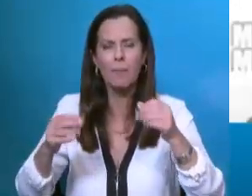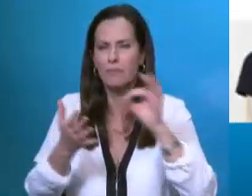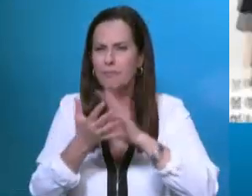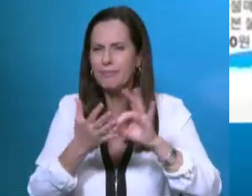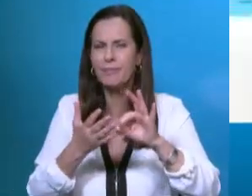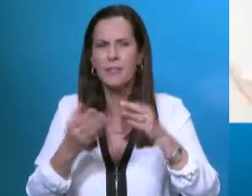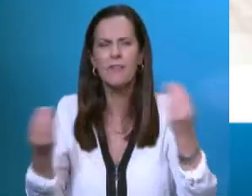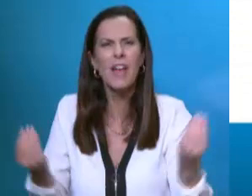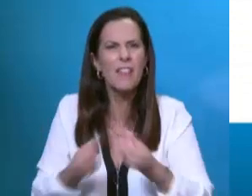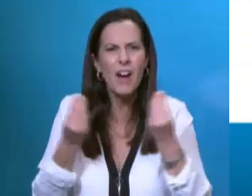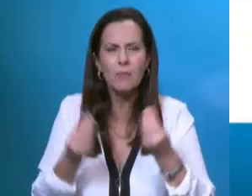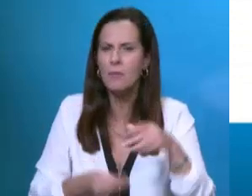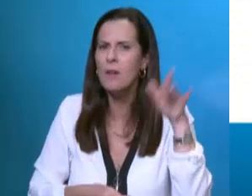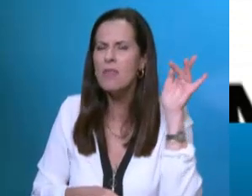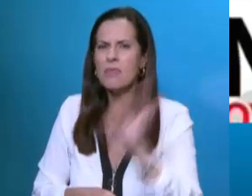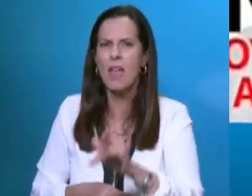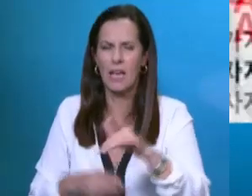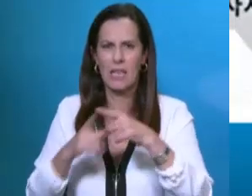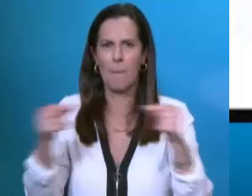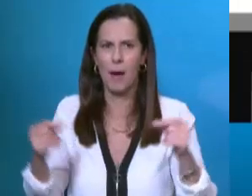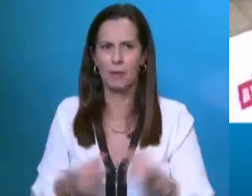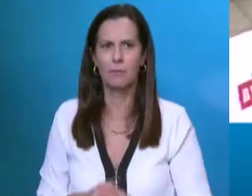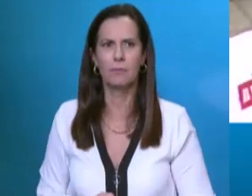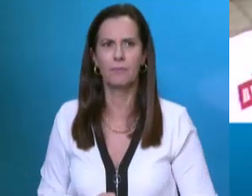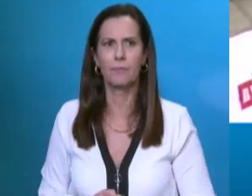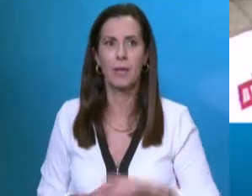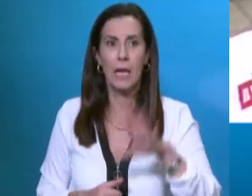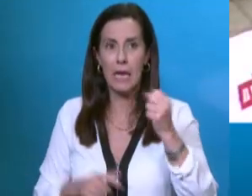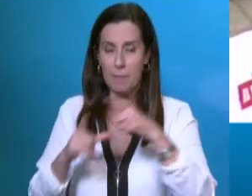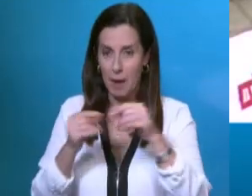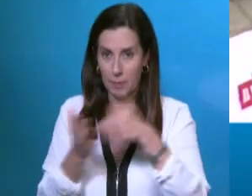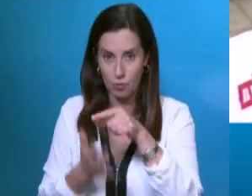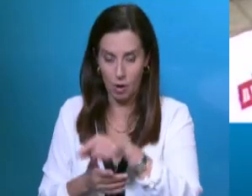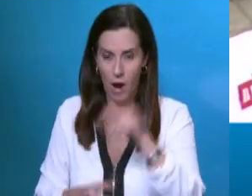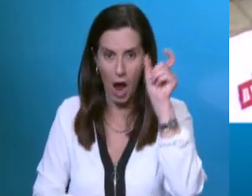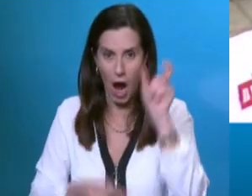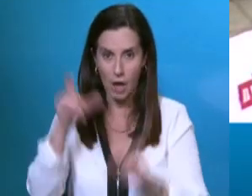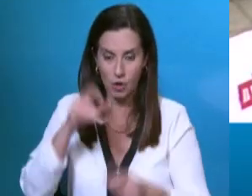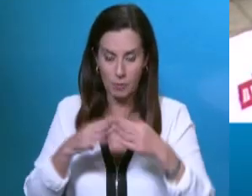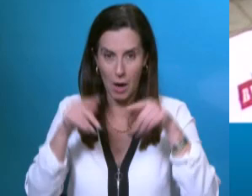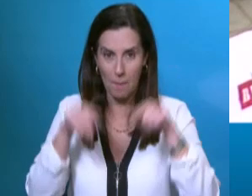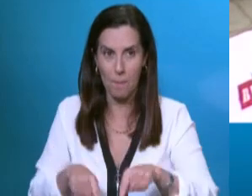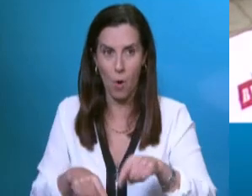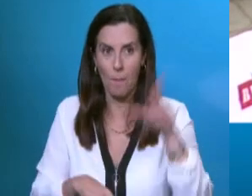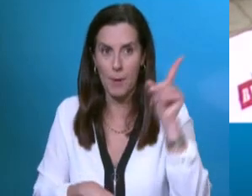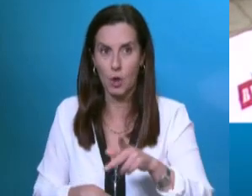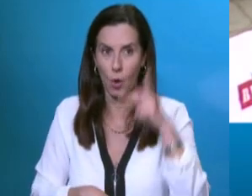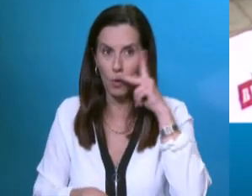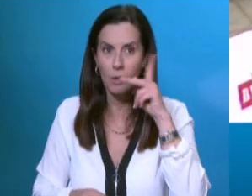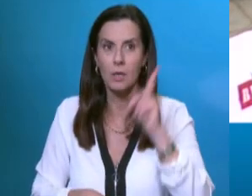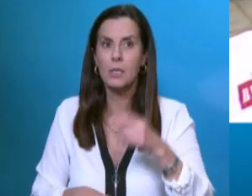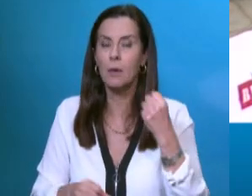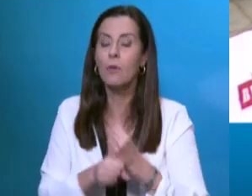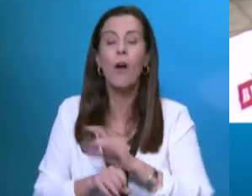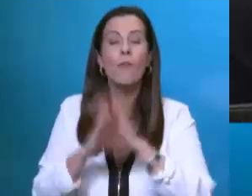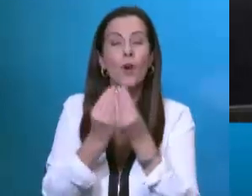והשטגים שמעודדים את החרם. כאן, טרז'וב לא פויגו. אילבוני אילסרוק, אורי קומינדרון, חמקה